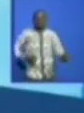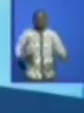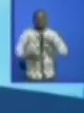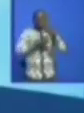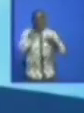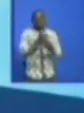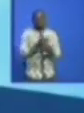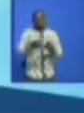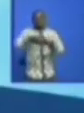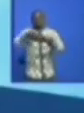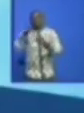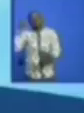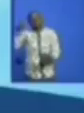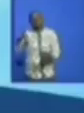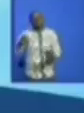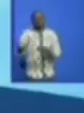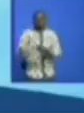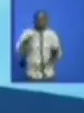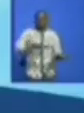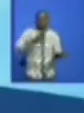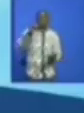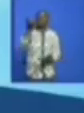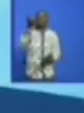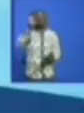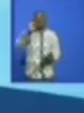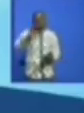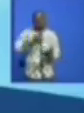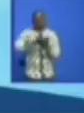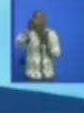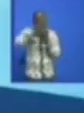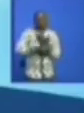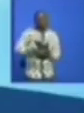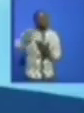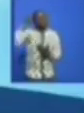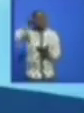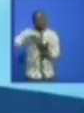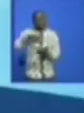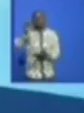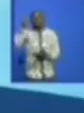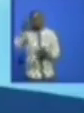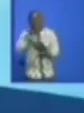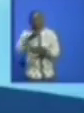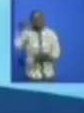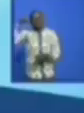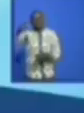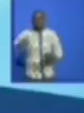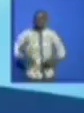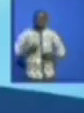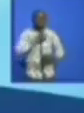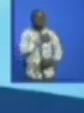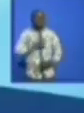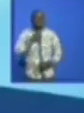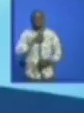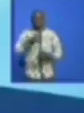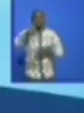Diallo. Salifou Diallo s'est éteint le 19 août dernier à Paris et sa mort avait suscité une grande émotion à travers tout le pays. Retour sur